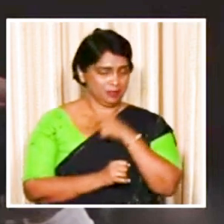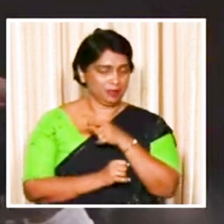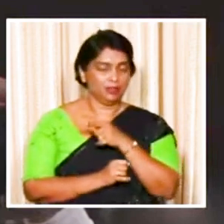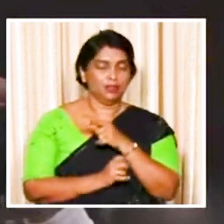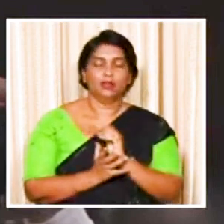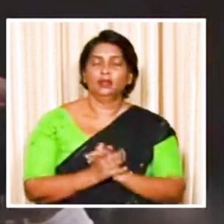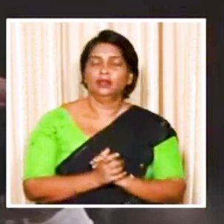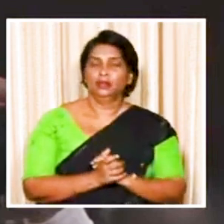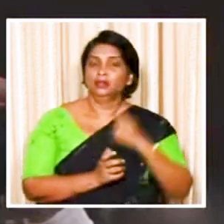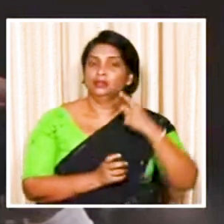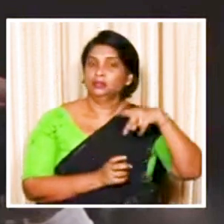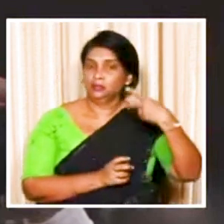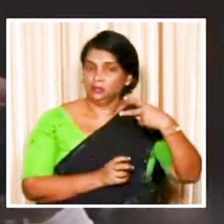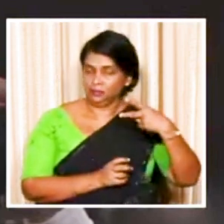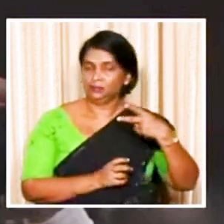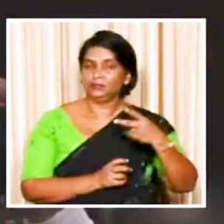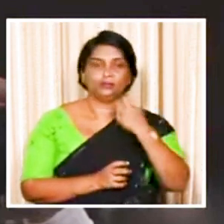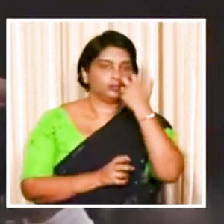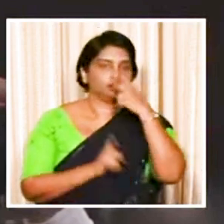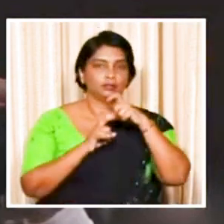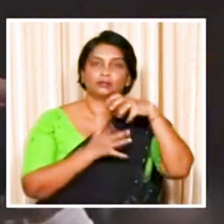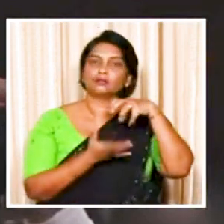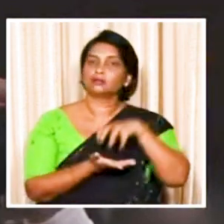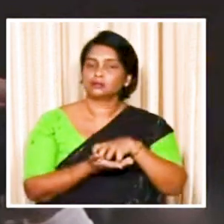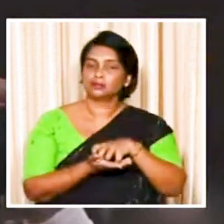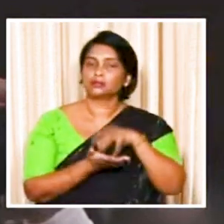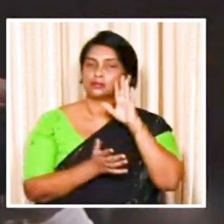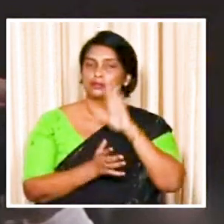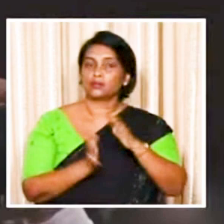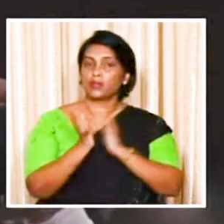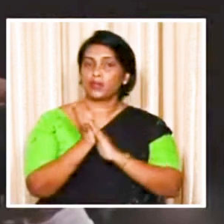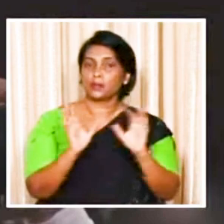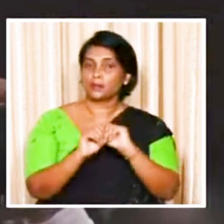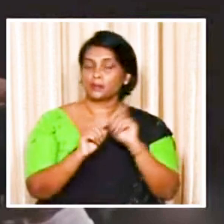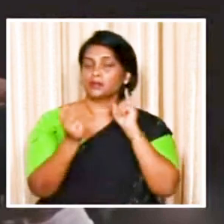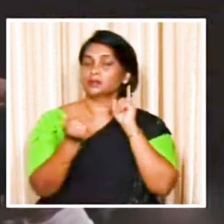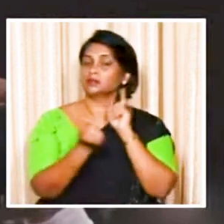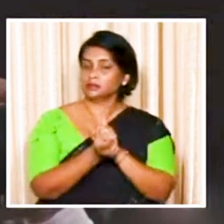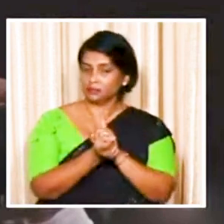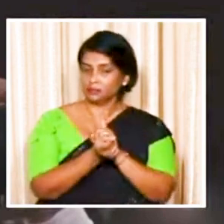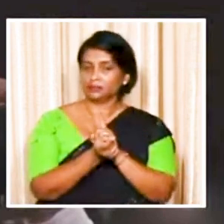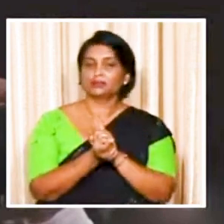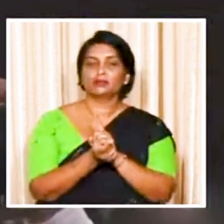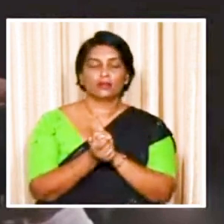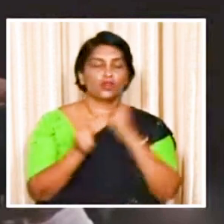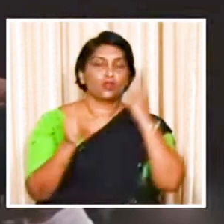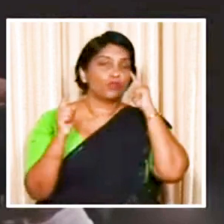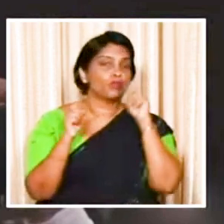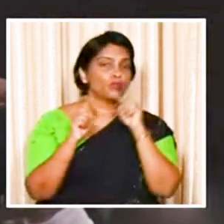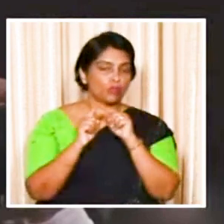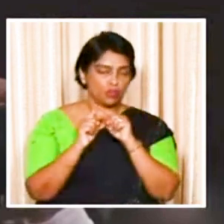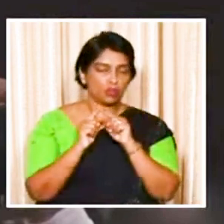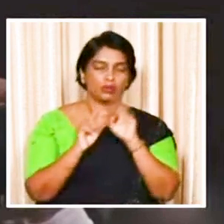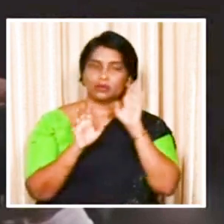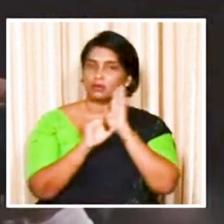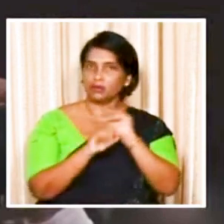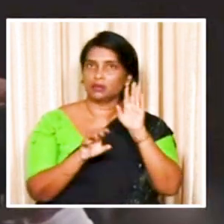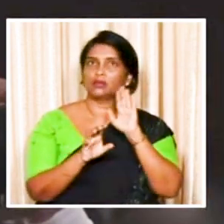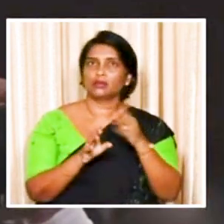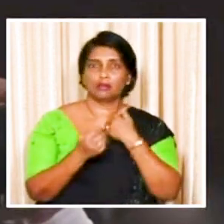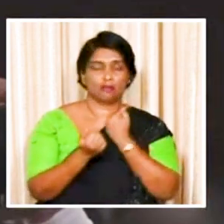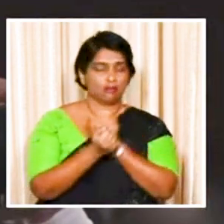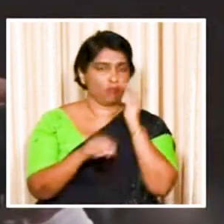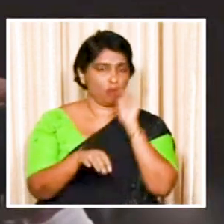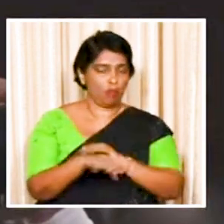2021 6 5 மற்றும் 7ஆம் தேதிகளில் களுத்துறை மாவட்டத்தில் நடாத்திய ஊடகவியலாளர் சந்திப்புகளிலேயே மேற்படி கருத்தை முன்வைத்திருந்தார். இதன் பின்னர் கிளிநொச்சி மாவட்டத்தில்